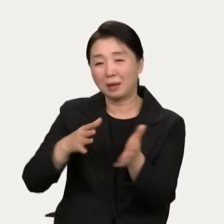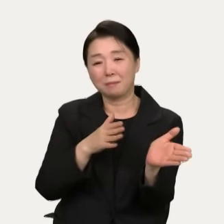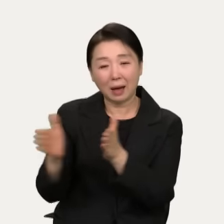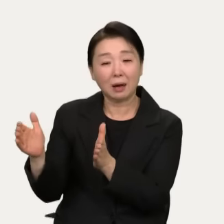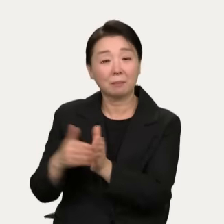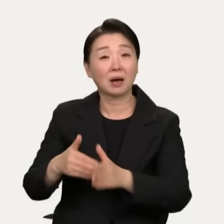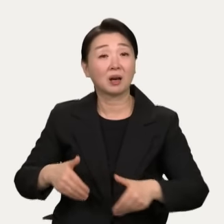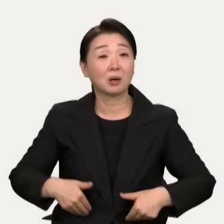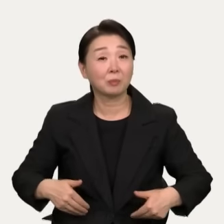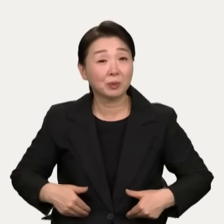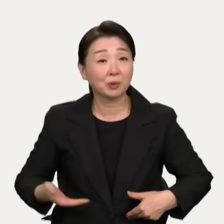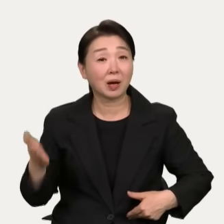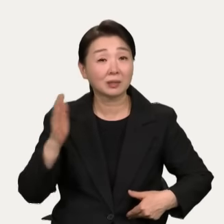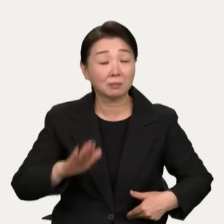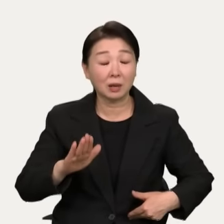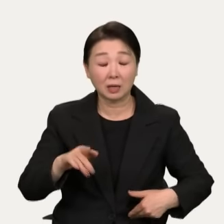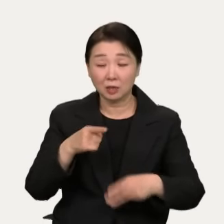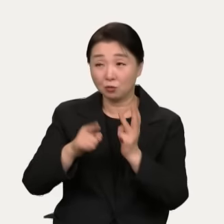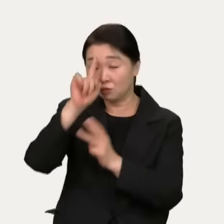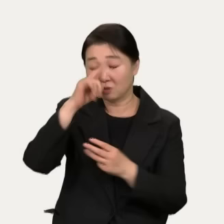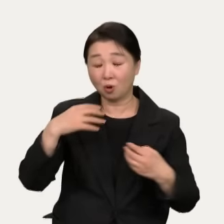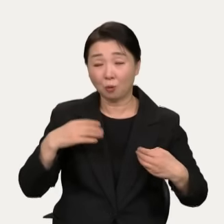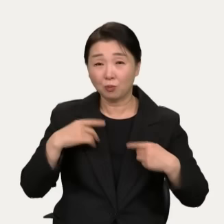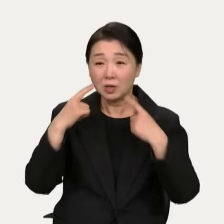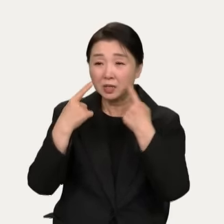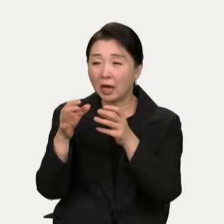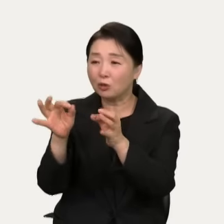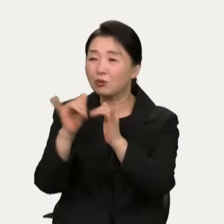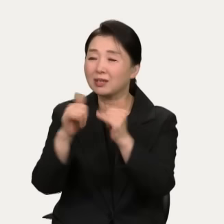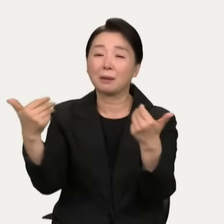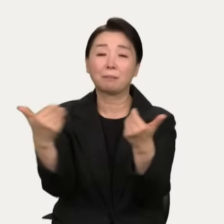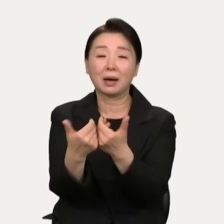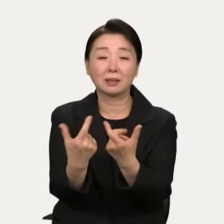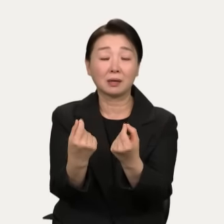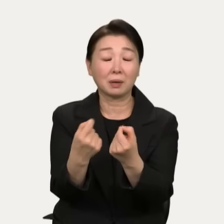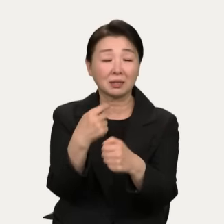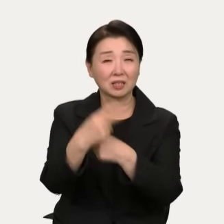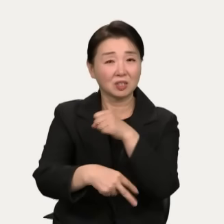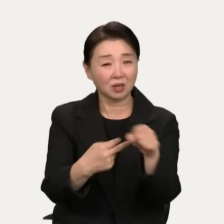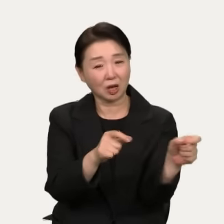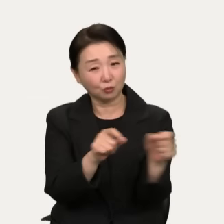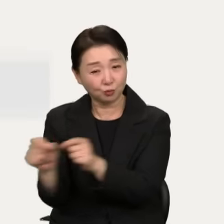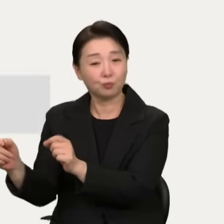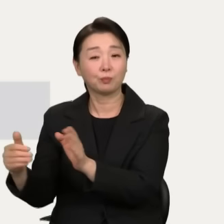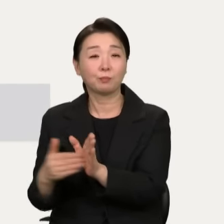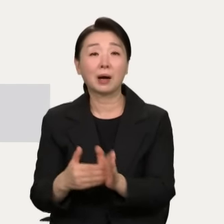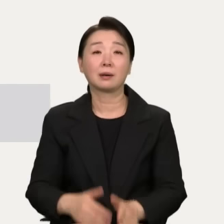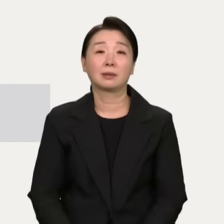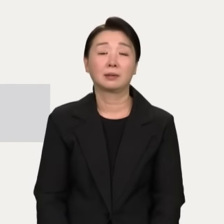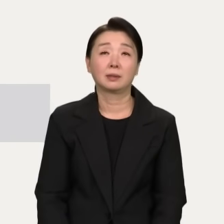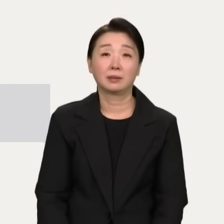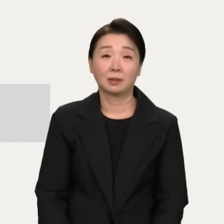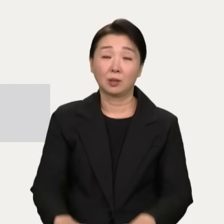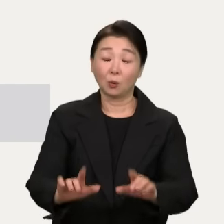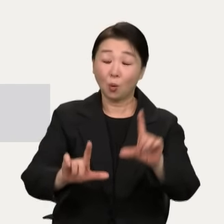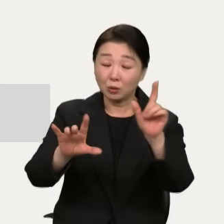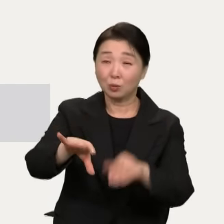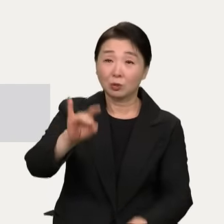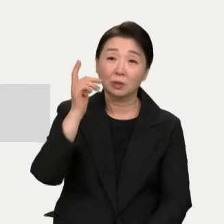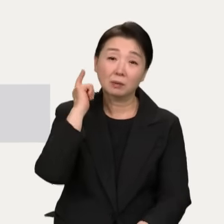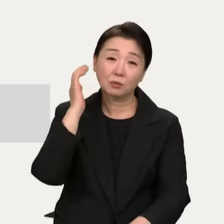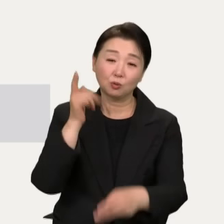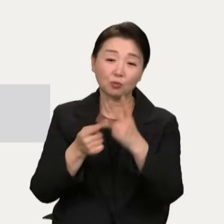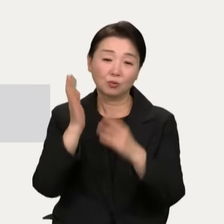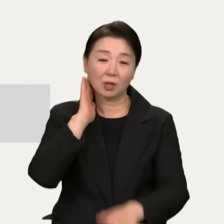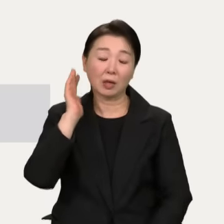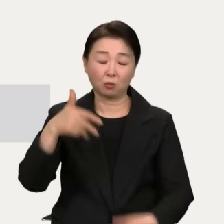도입됐지만 현 정부들어 개인 투자자들의 반대를 이후로 2년간 됐습니다 올초 서